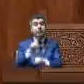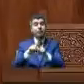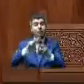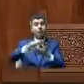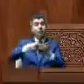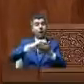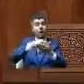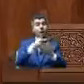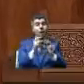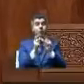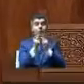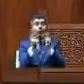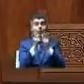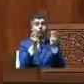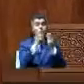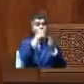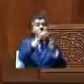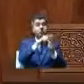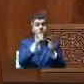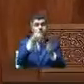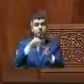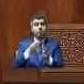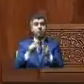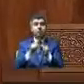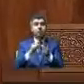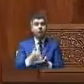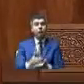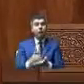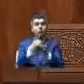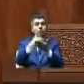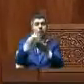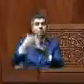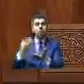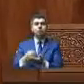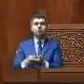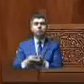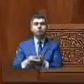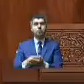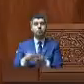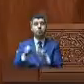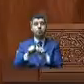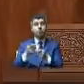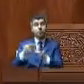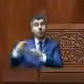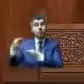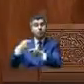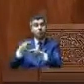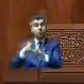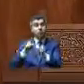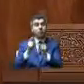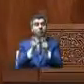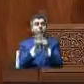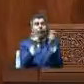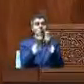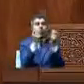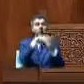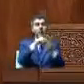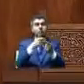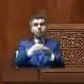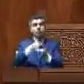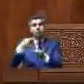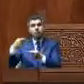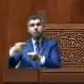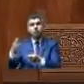عقود مع المقاولات في إطار برنامج عقود النمو الموجهة للتصدير الذي يهدف إلى تعزيز قدرات المقاولات على التصدير،